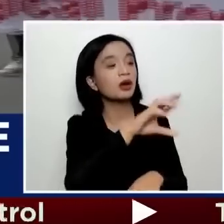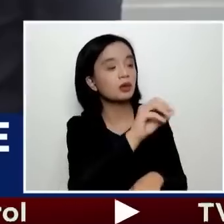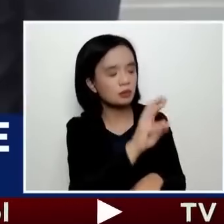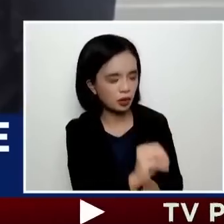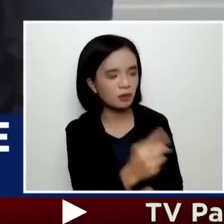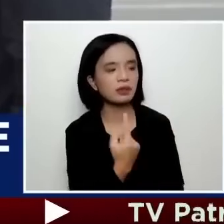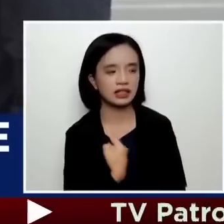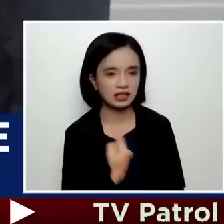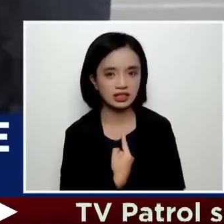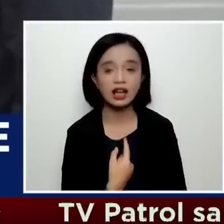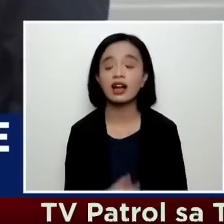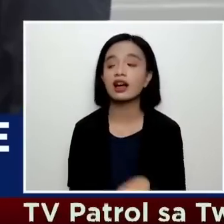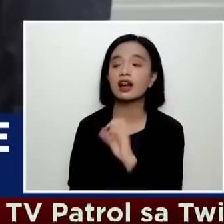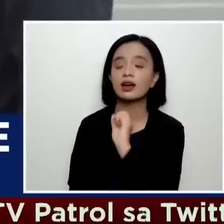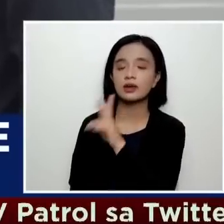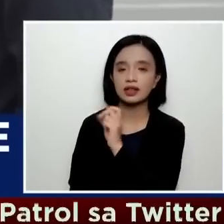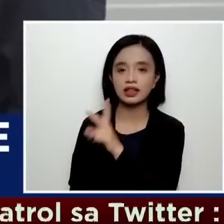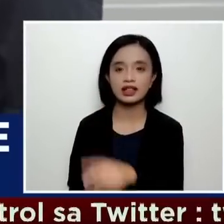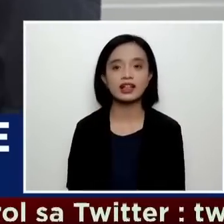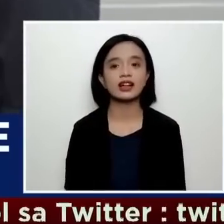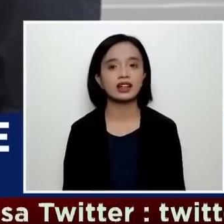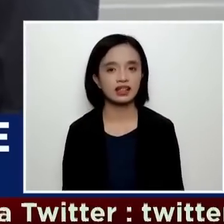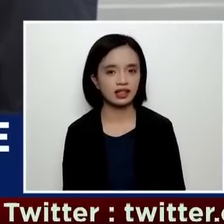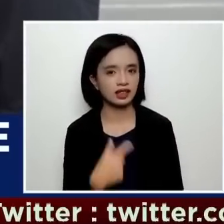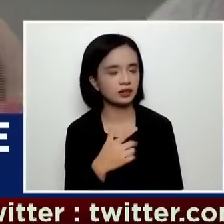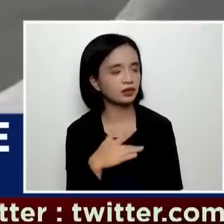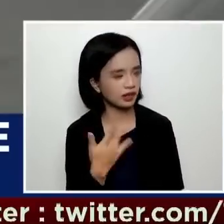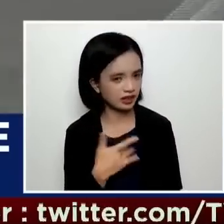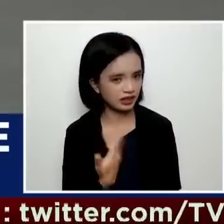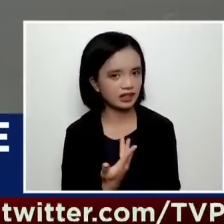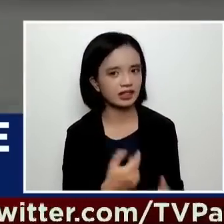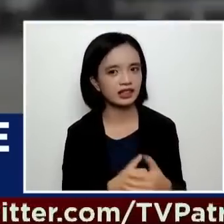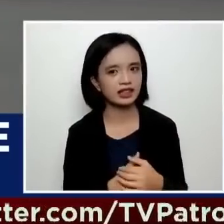of course, okay. You can still like hang out there or what.